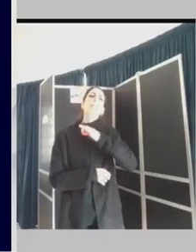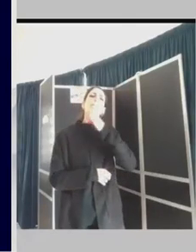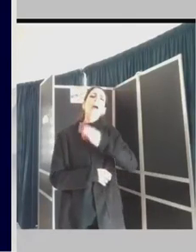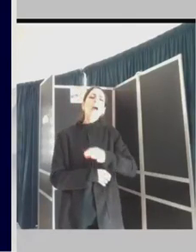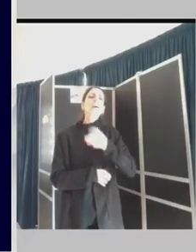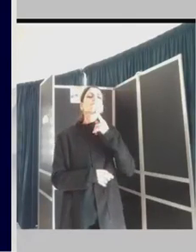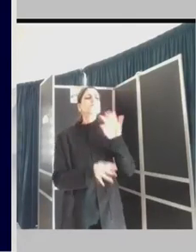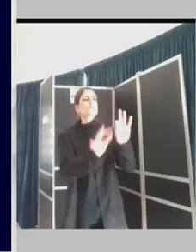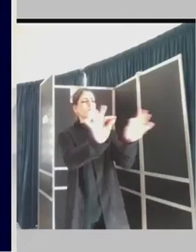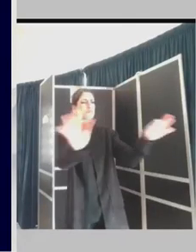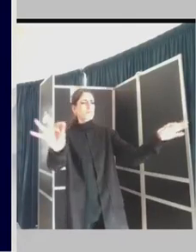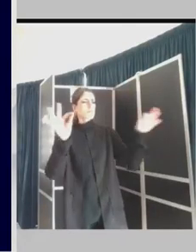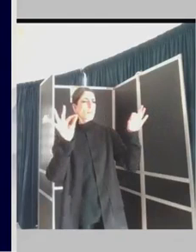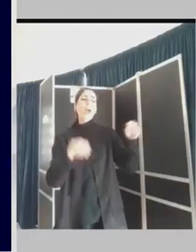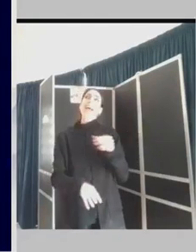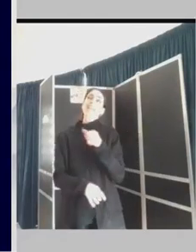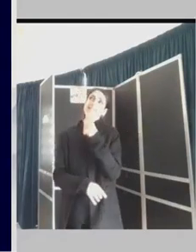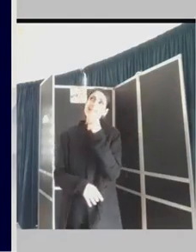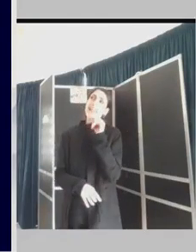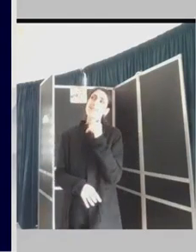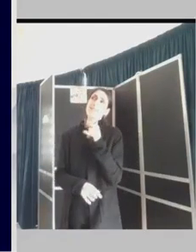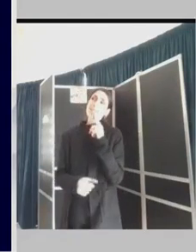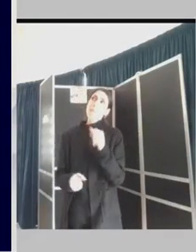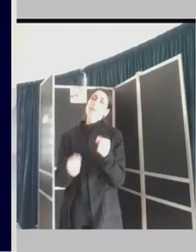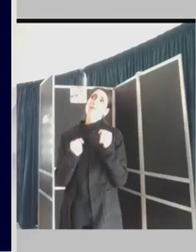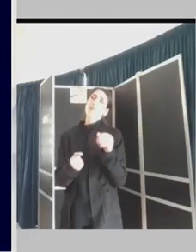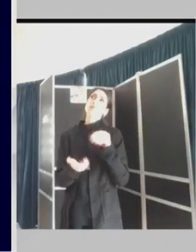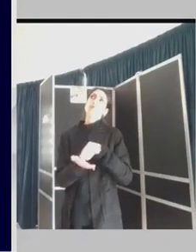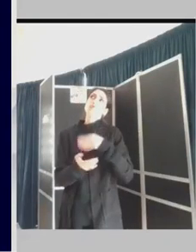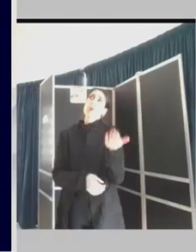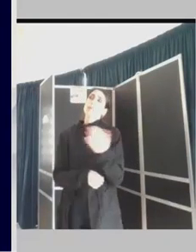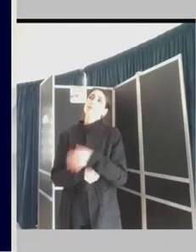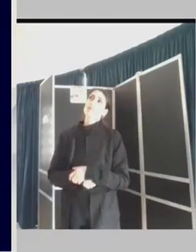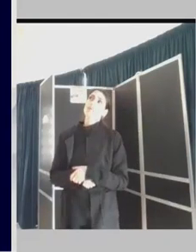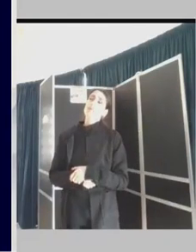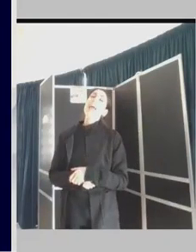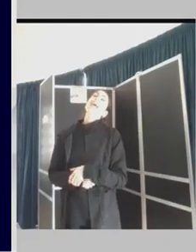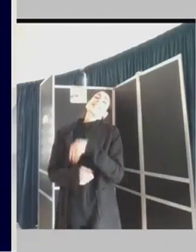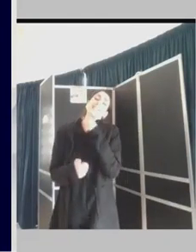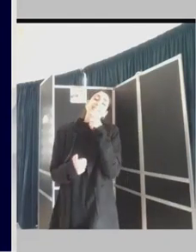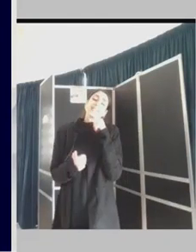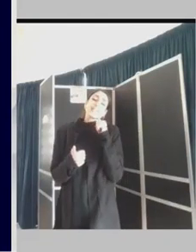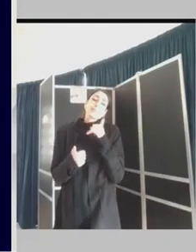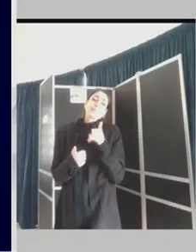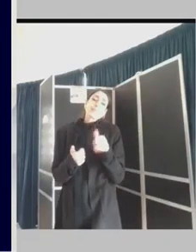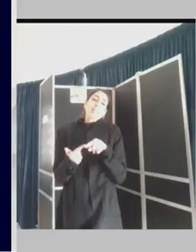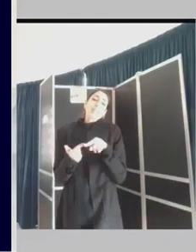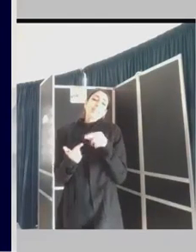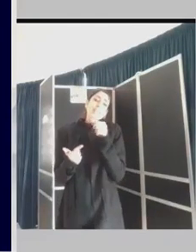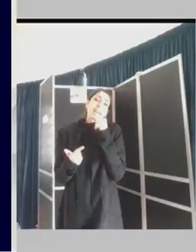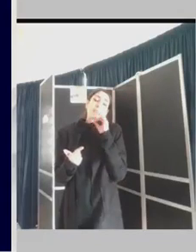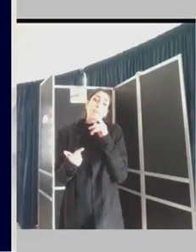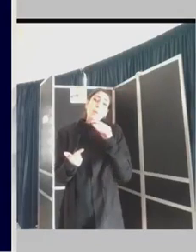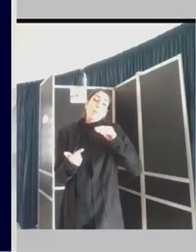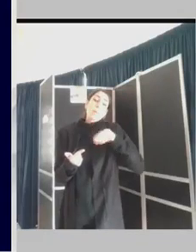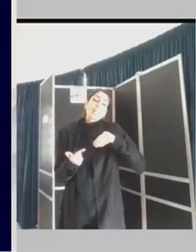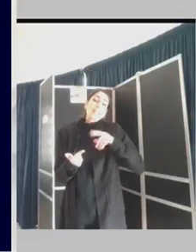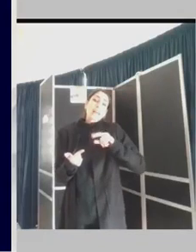bisognerebbe che ci fosse una rete dei defibrillatori, bisognerebbe che ci fosse un'applicazione che ci dice... che c'è peraltro, ma